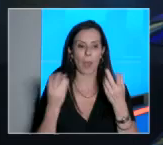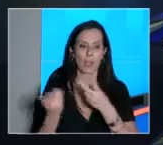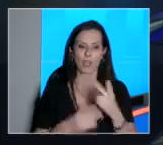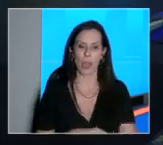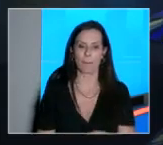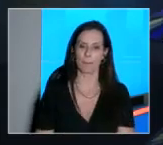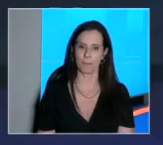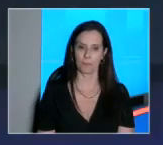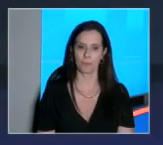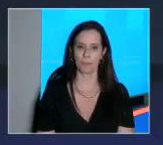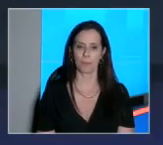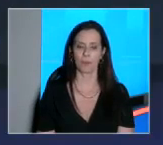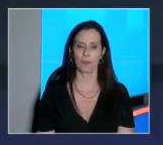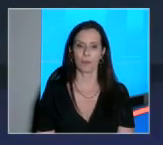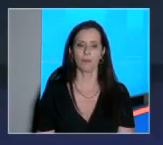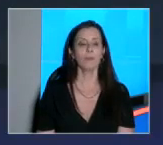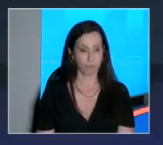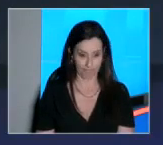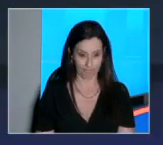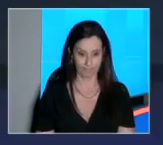לשניכם. תודה.